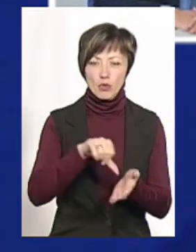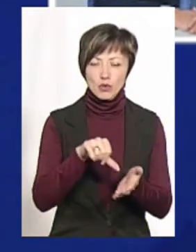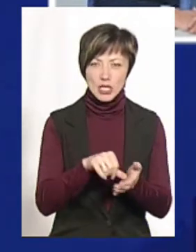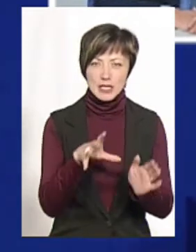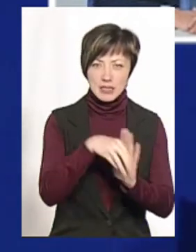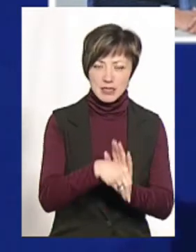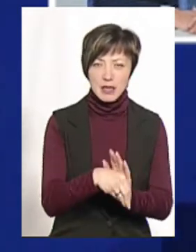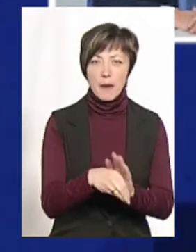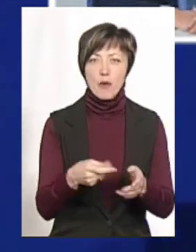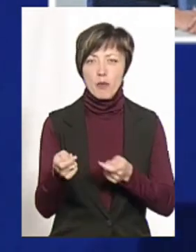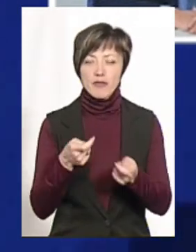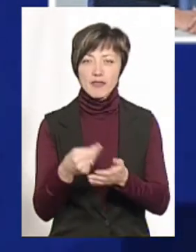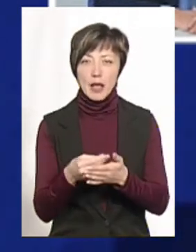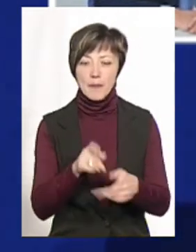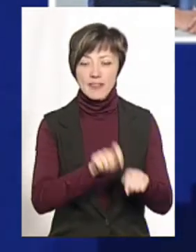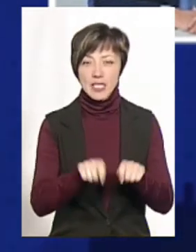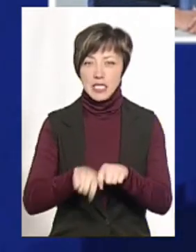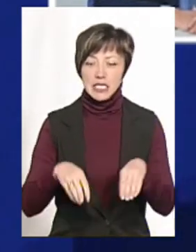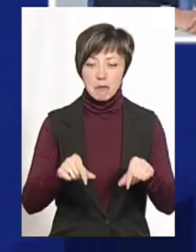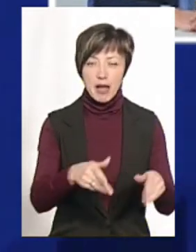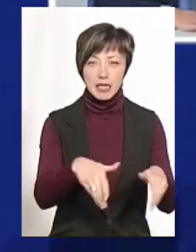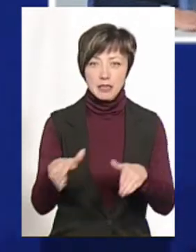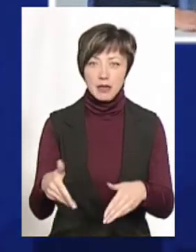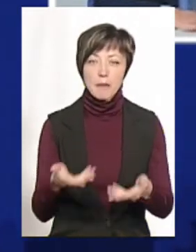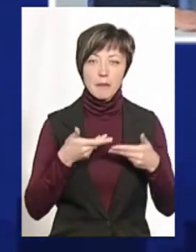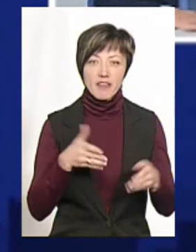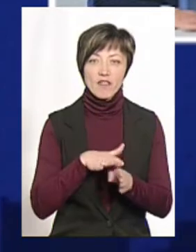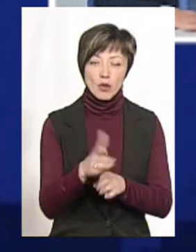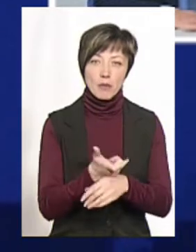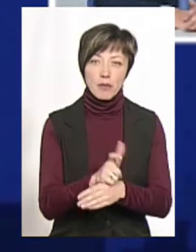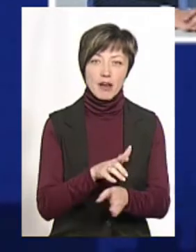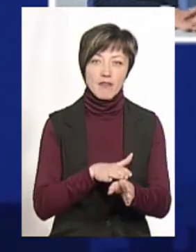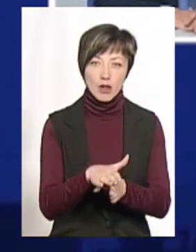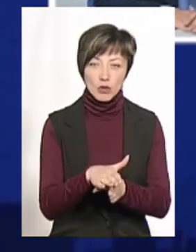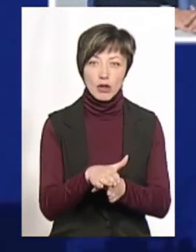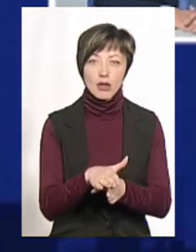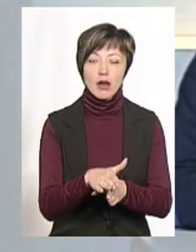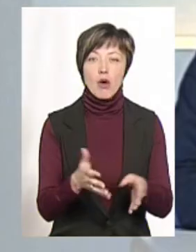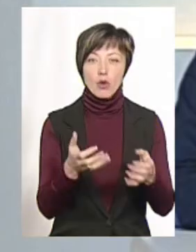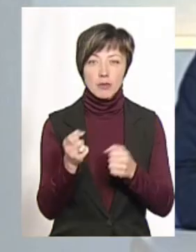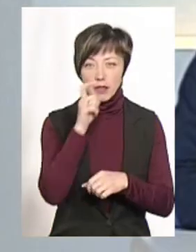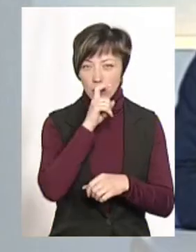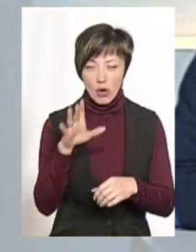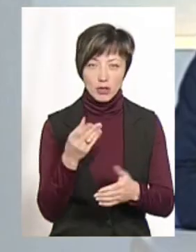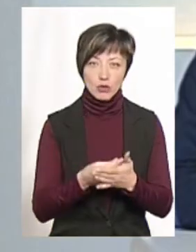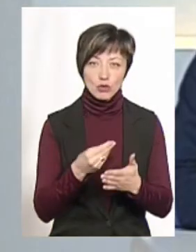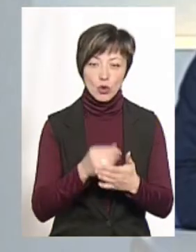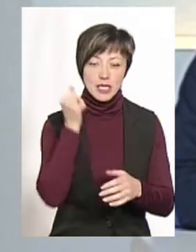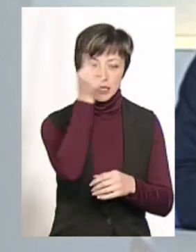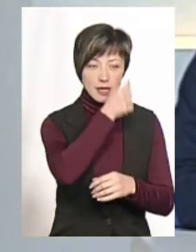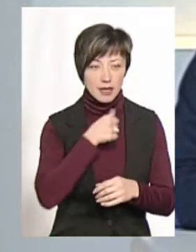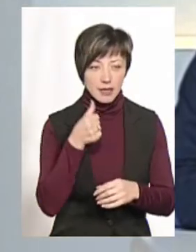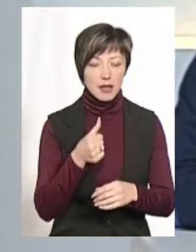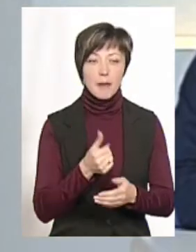управління фінансами, після інвентаризації земельних ділянок, ми виконали і перевиконали, а отже отримали непоганий кошторис на